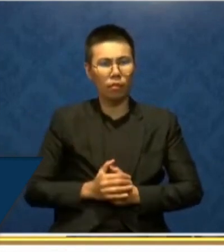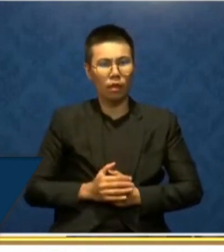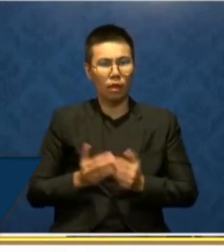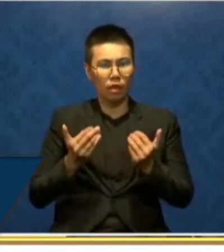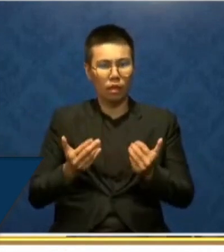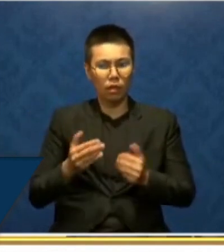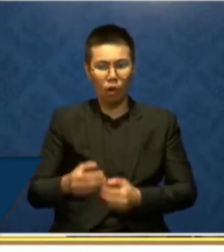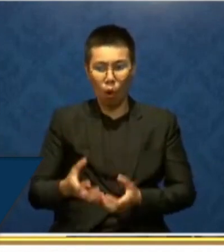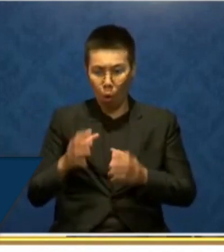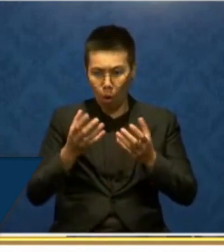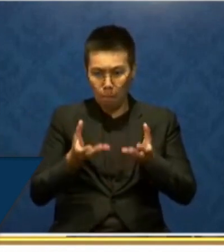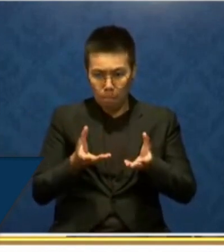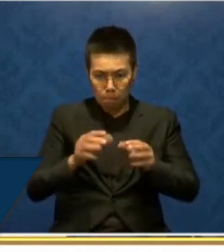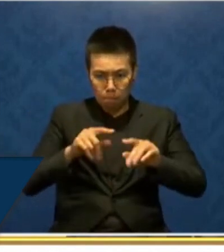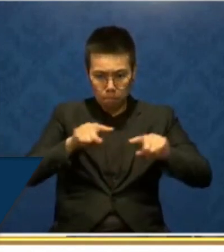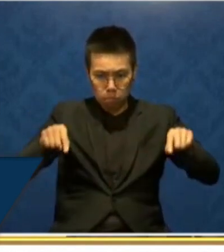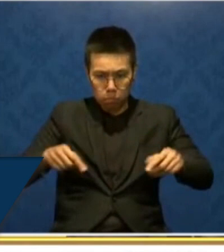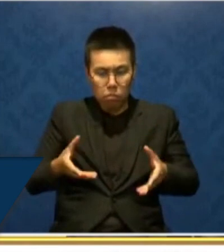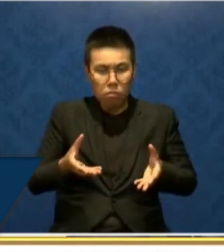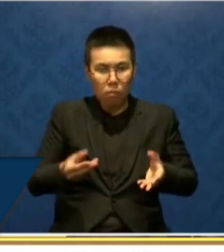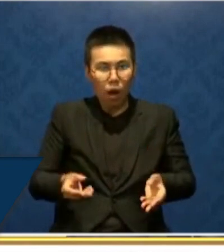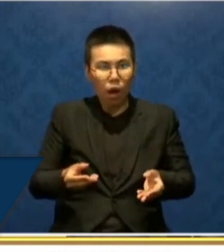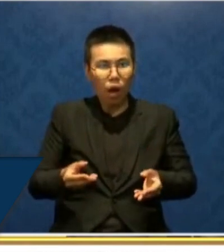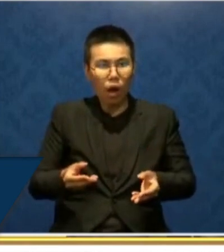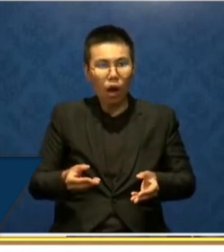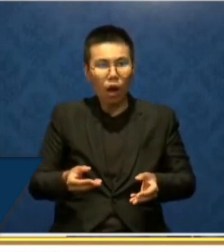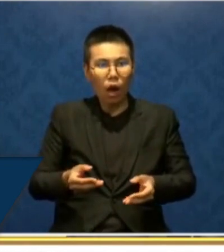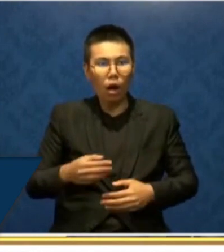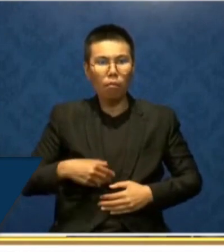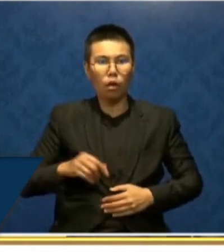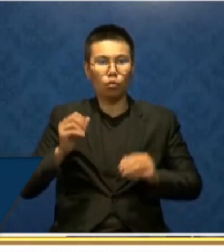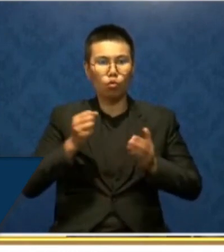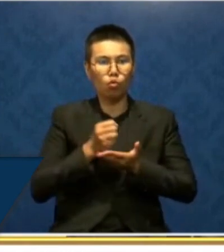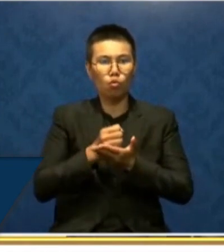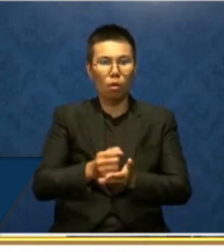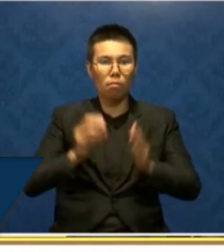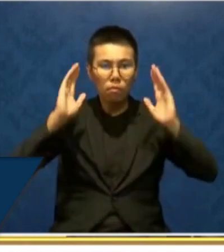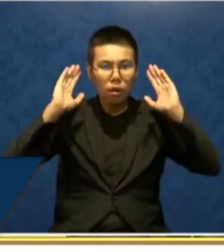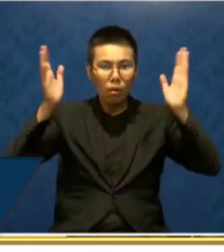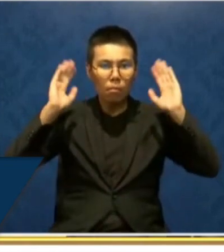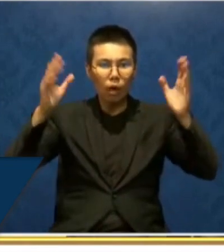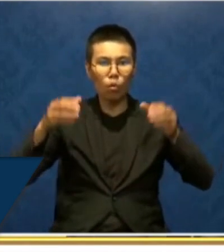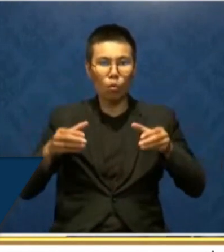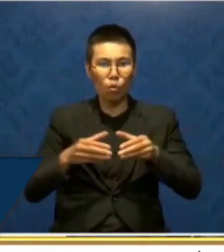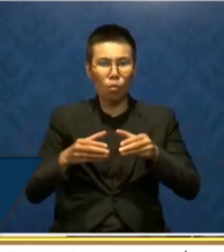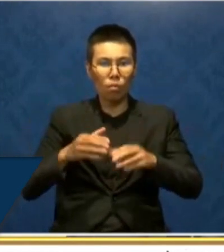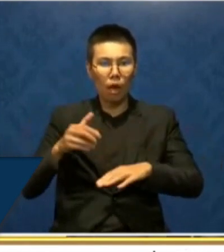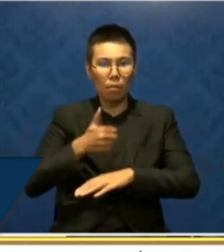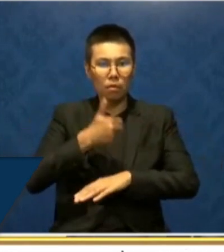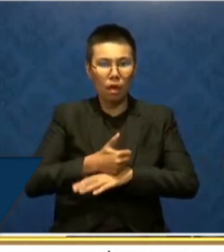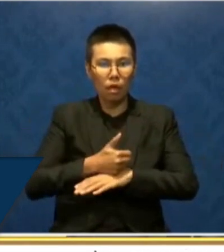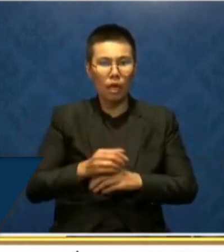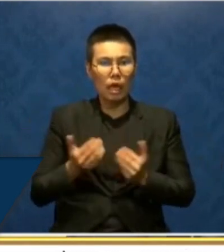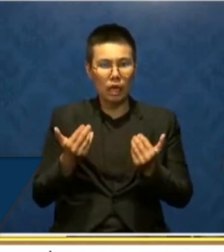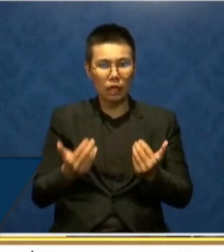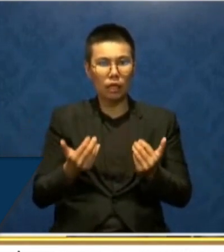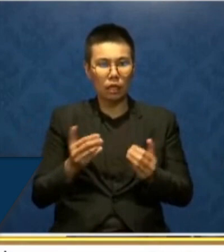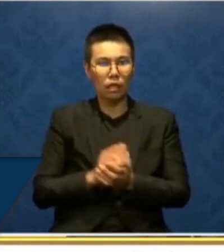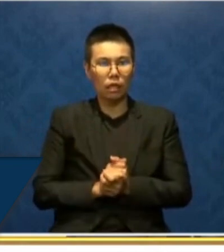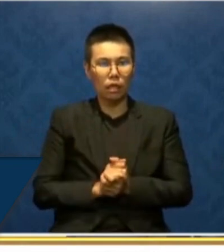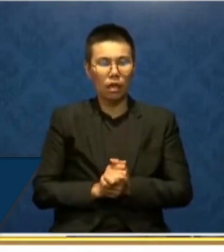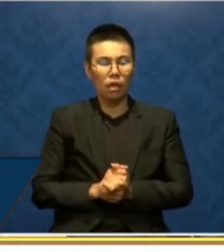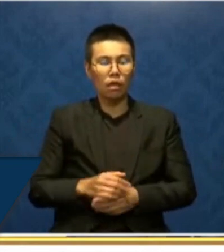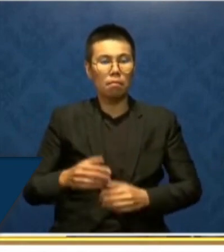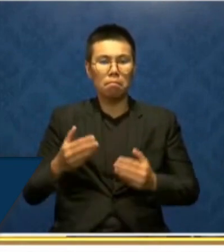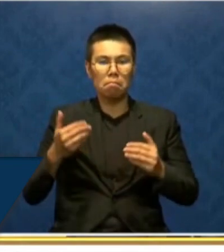สมบัติชาติเอามาใช้หาเสียงไม่ใช่หรอกครับนี่คือเรากำลังจะต้อนคนอีกกลุ่มนึงที่เขาไม่มีก